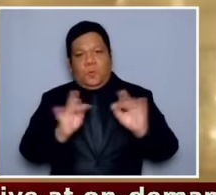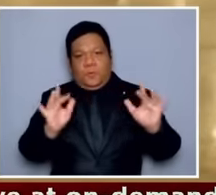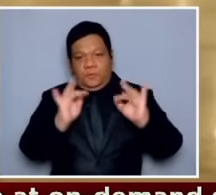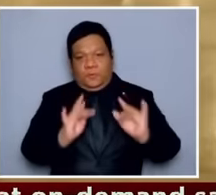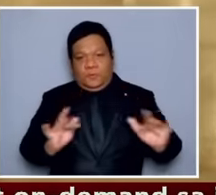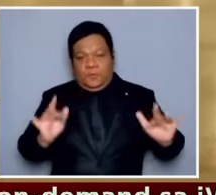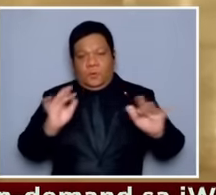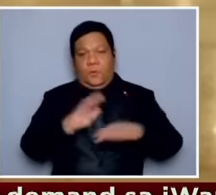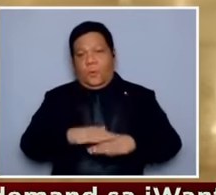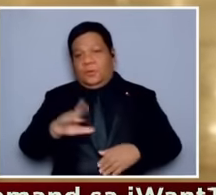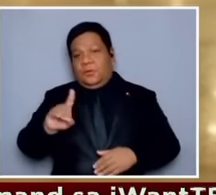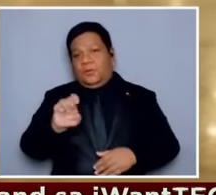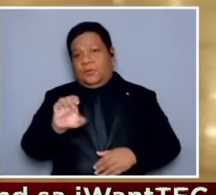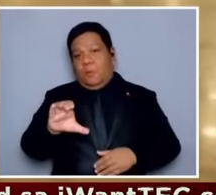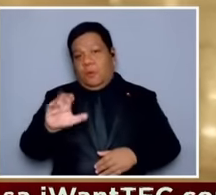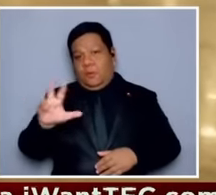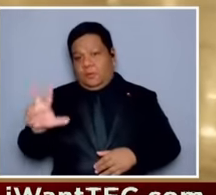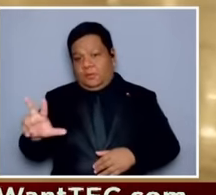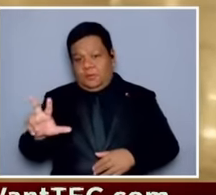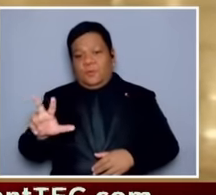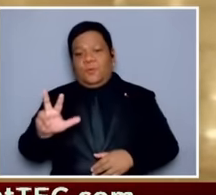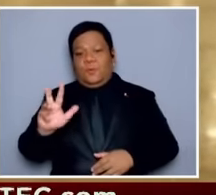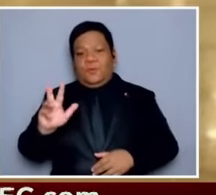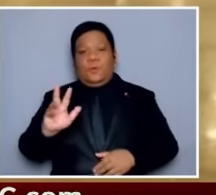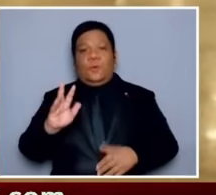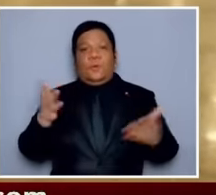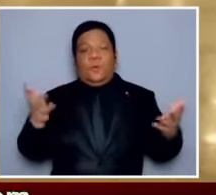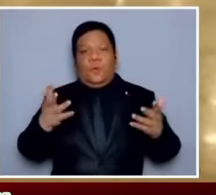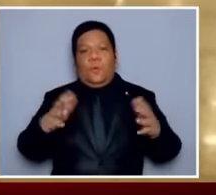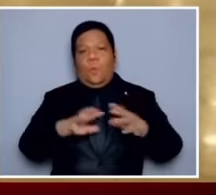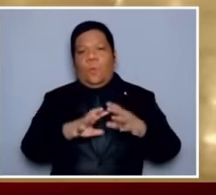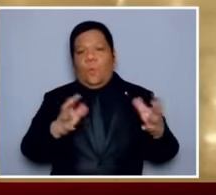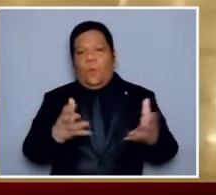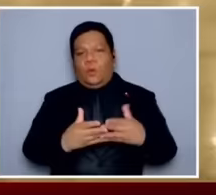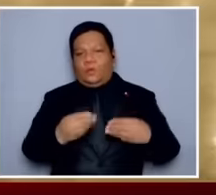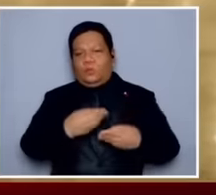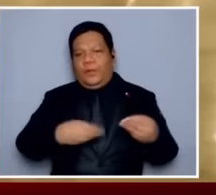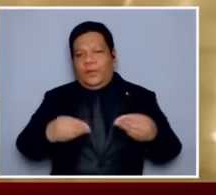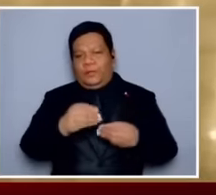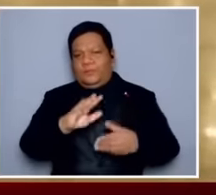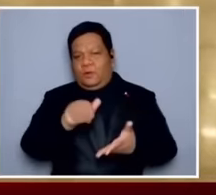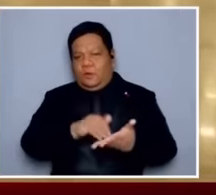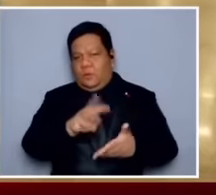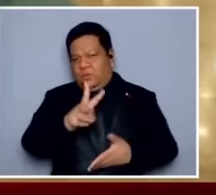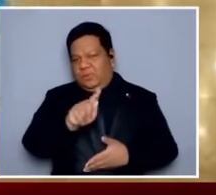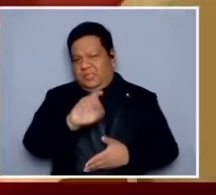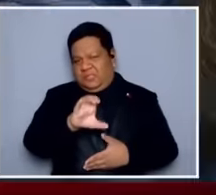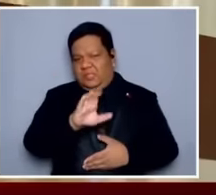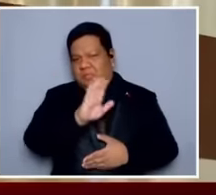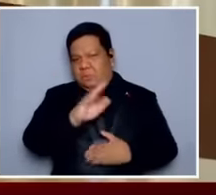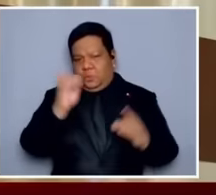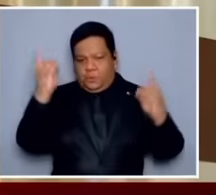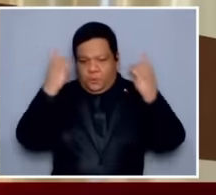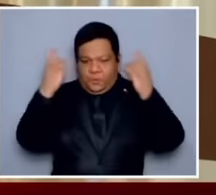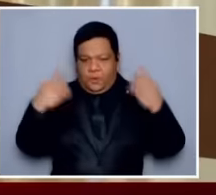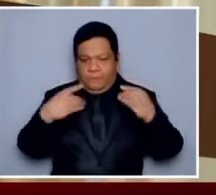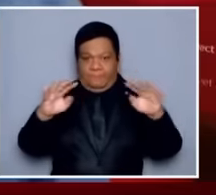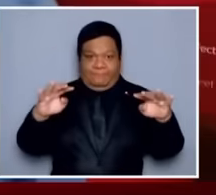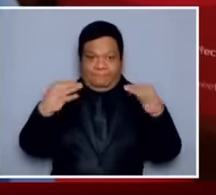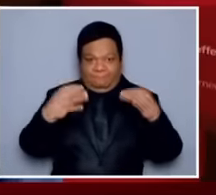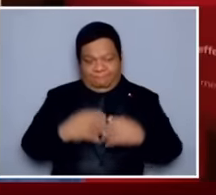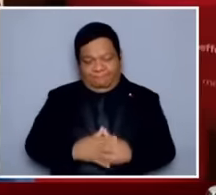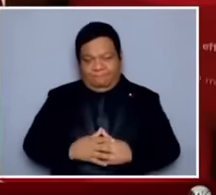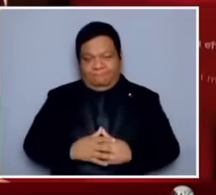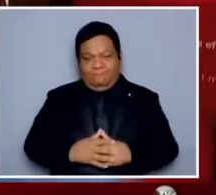3. And it's gonna be at the World Trade Center dito sa Dubai. Yeah. Tara, manood kayo. At bilang